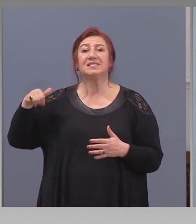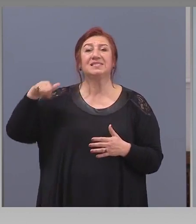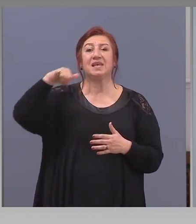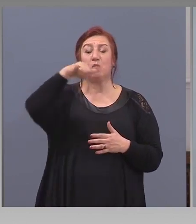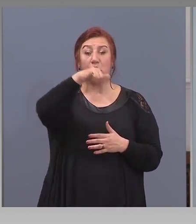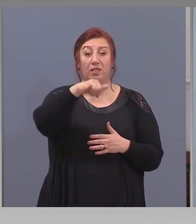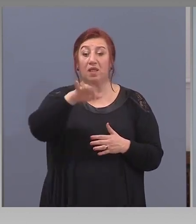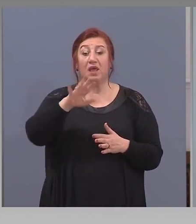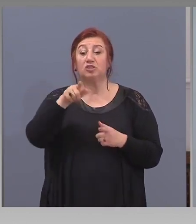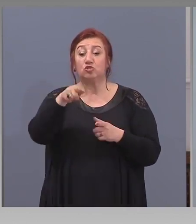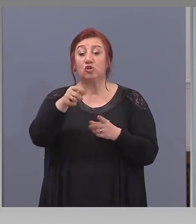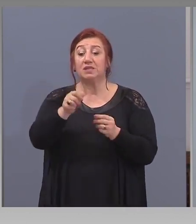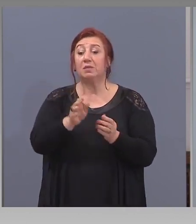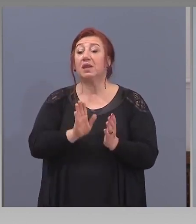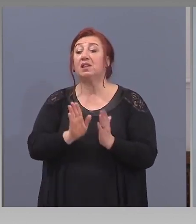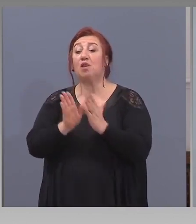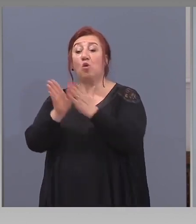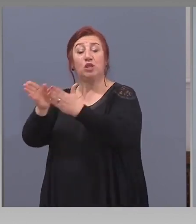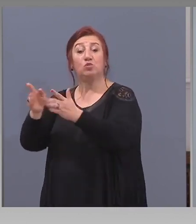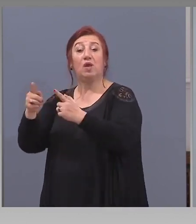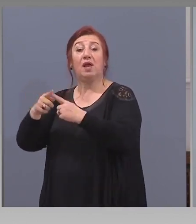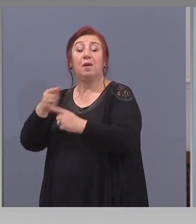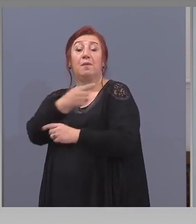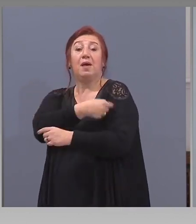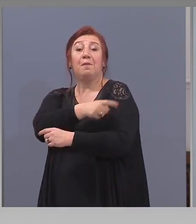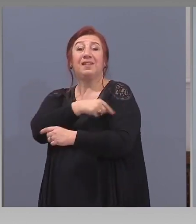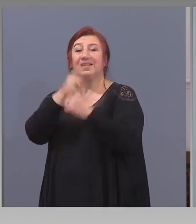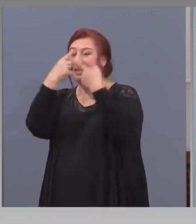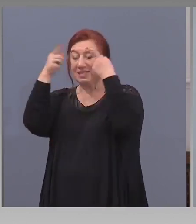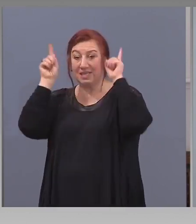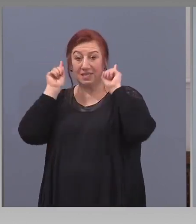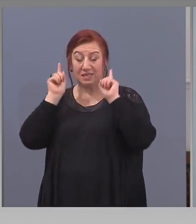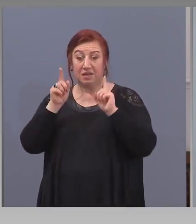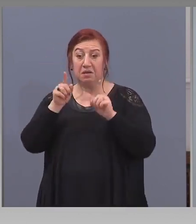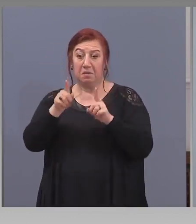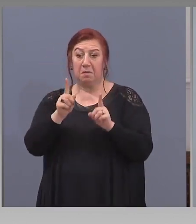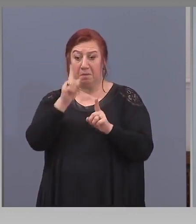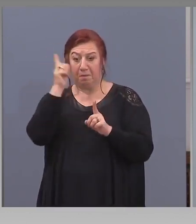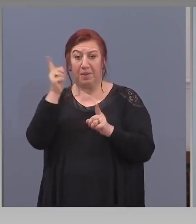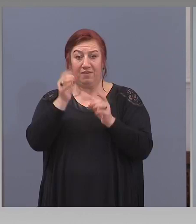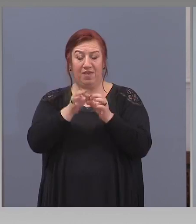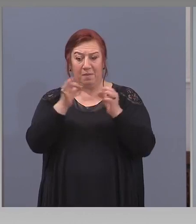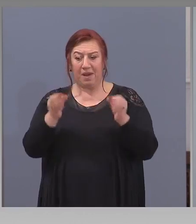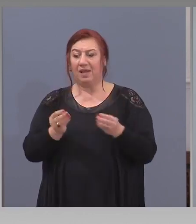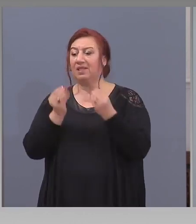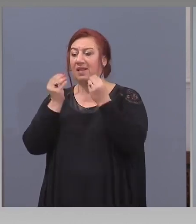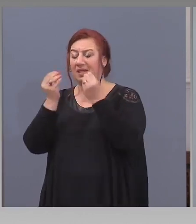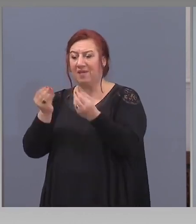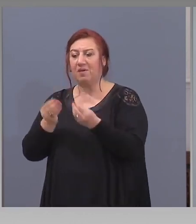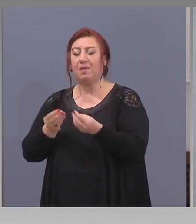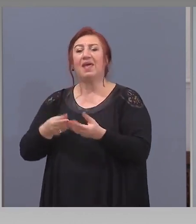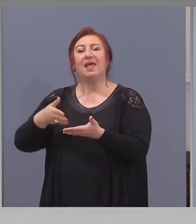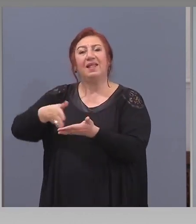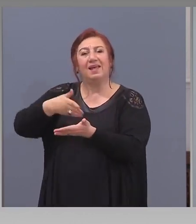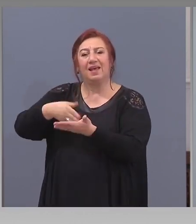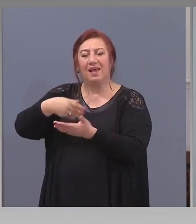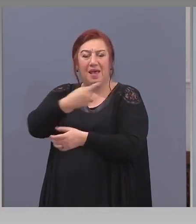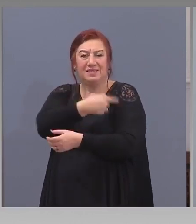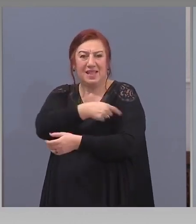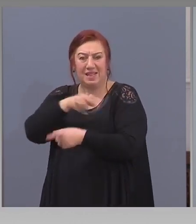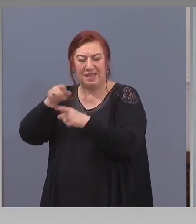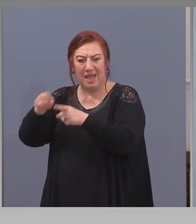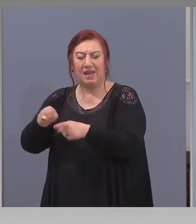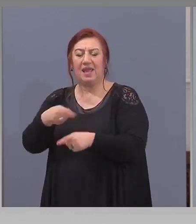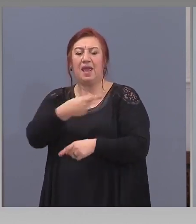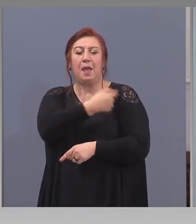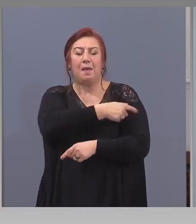сестри? Що първите му мерки не бяха да се дадат на санитари, медицински сестри? Или да закупи